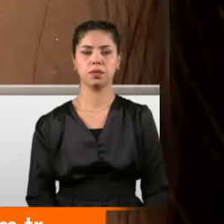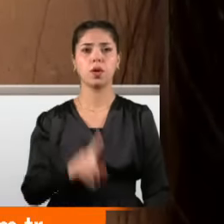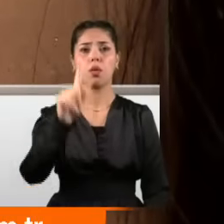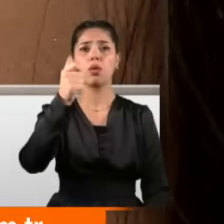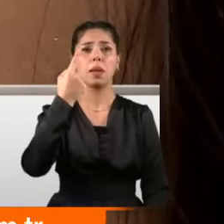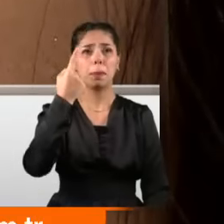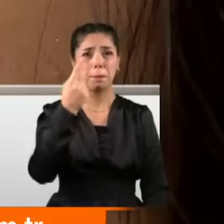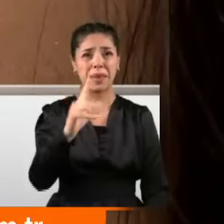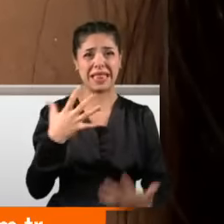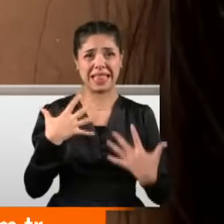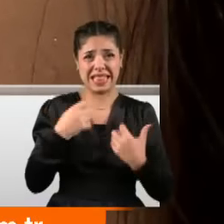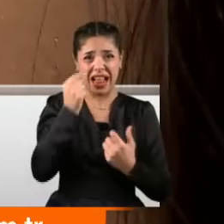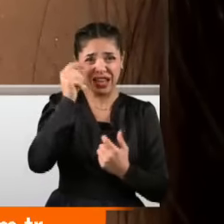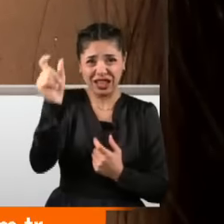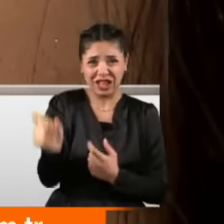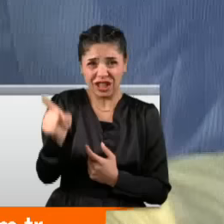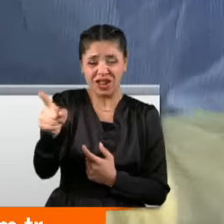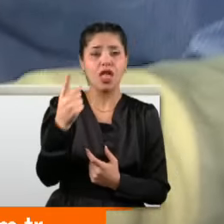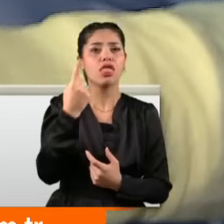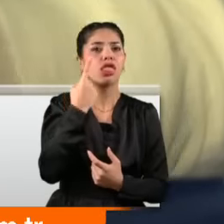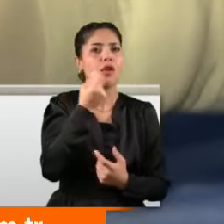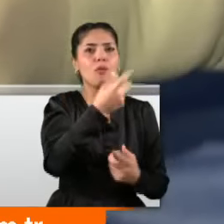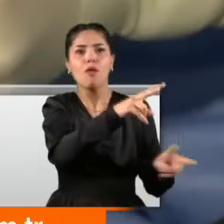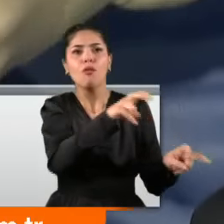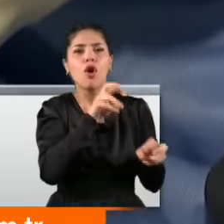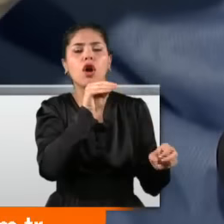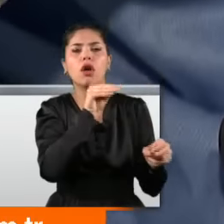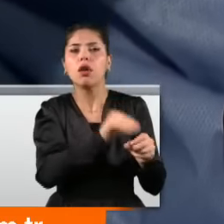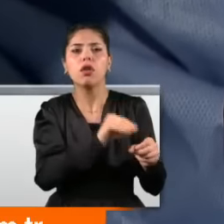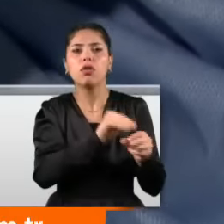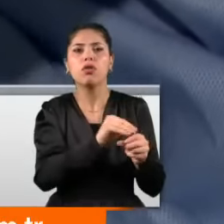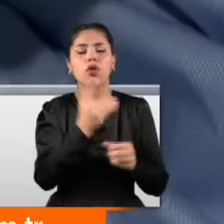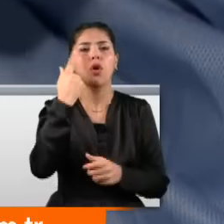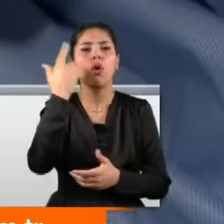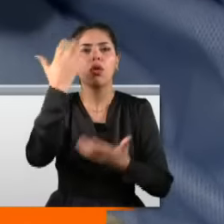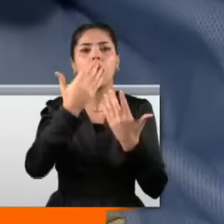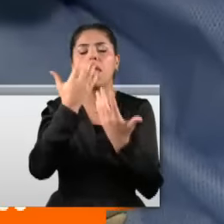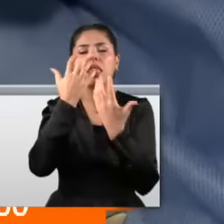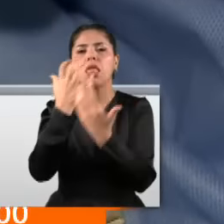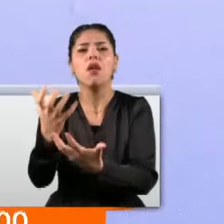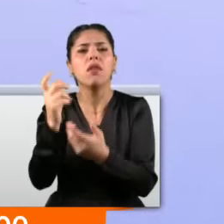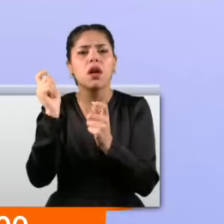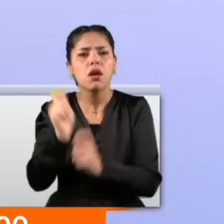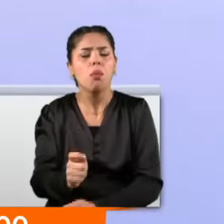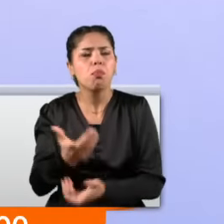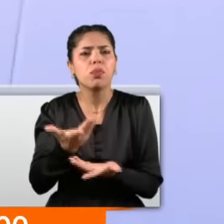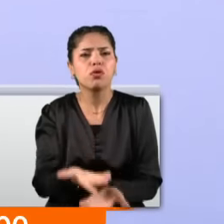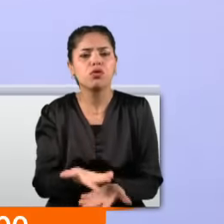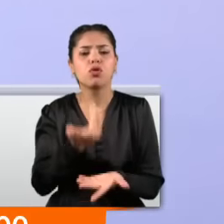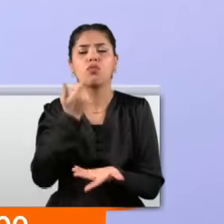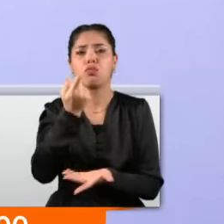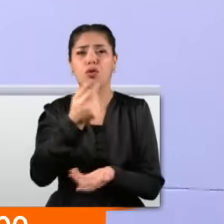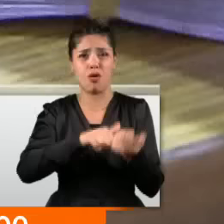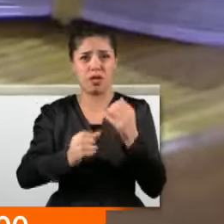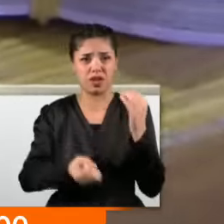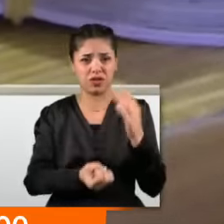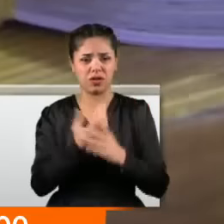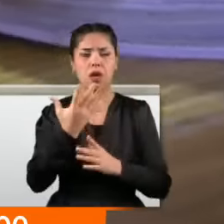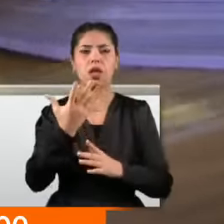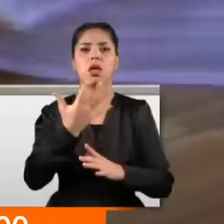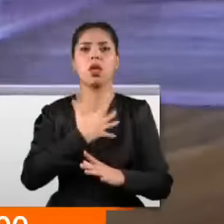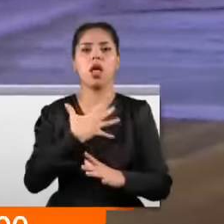...16 bin sağlıklı insana sırf devletten daha fazla para alabilmek için göz ameliyatı yaptılar. Skandal ortaya çıkınca da